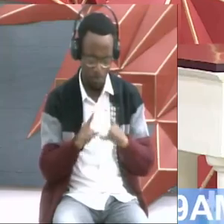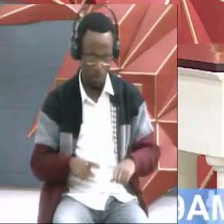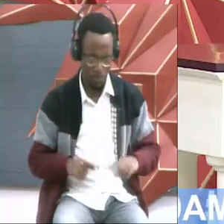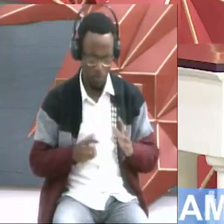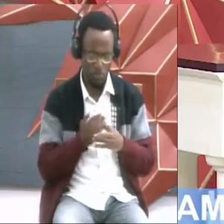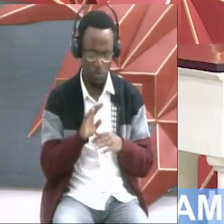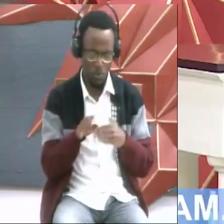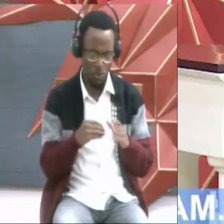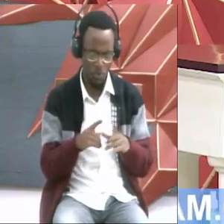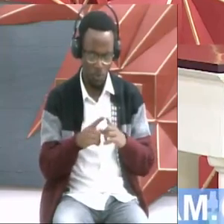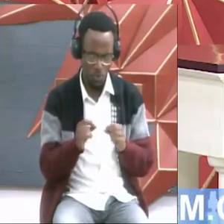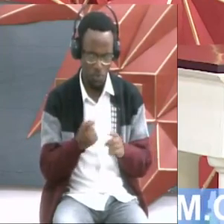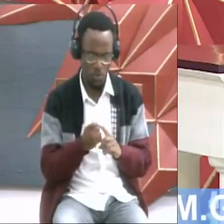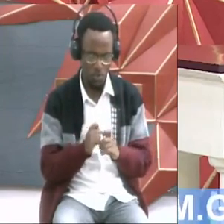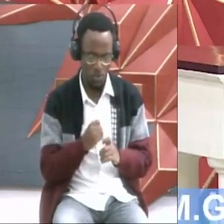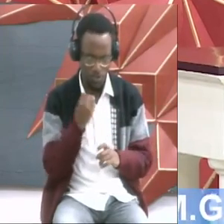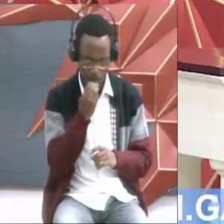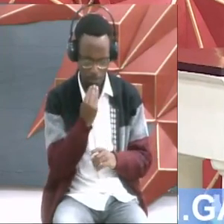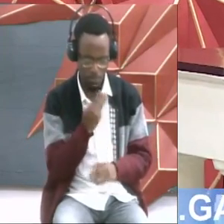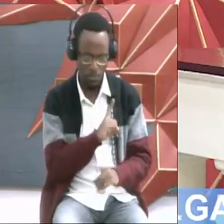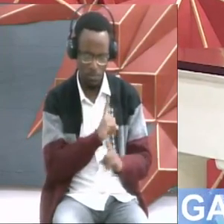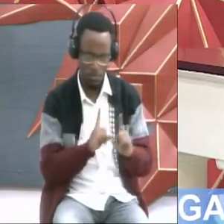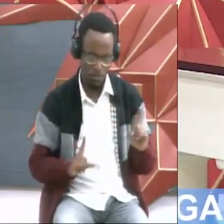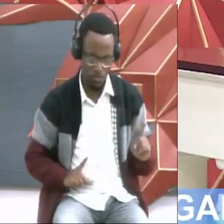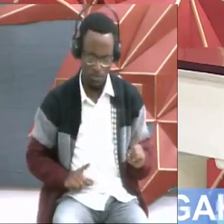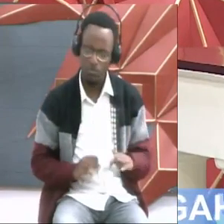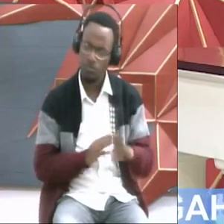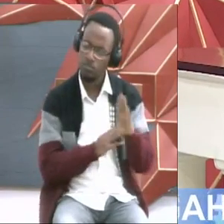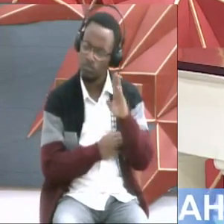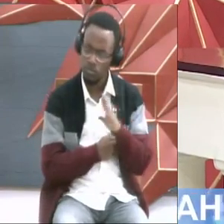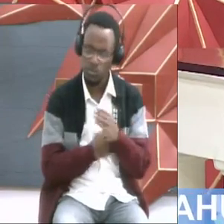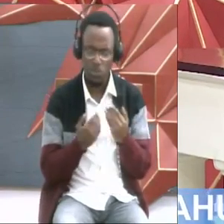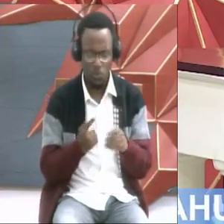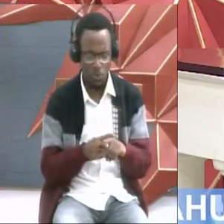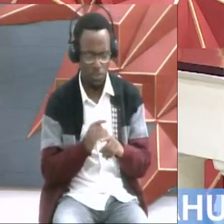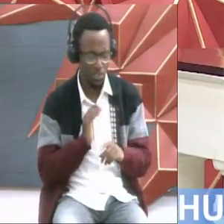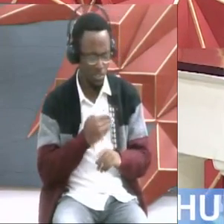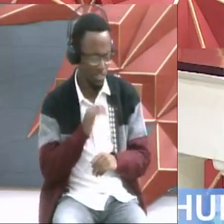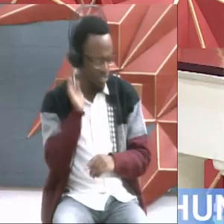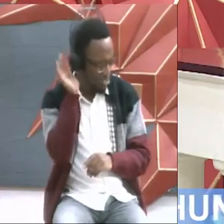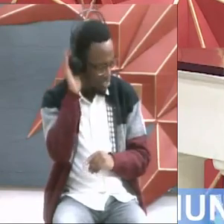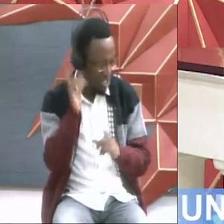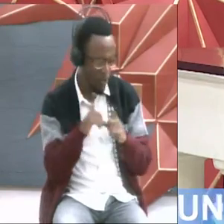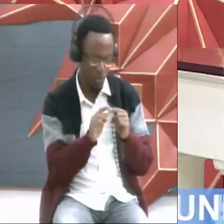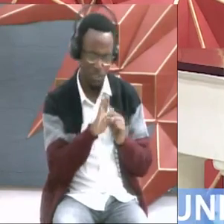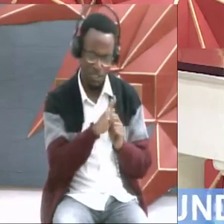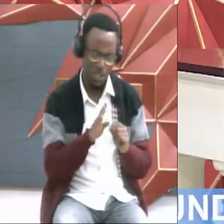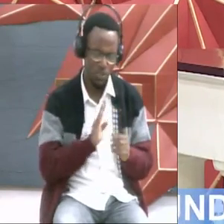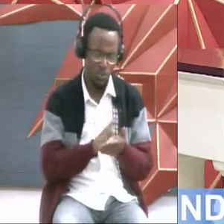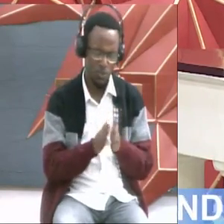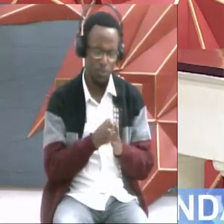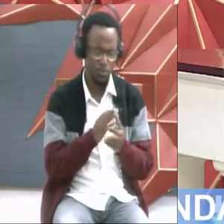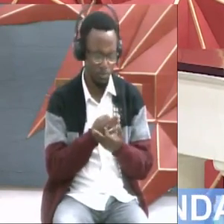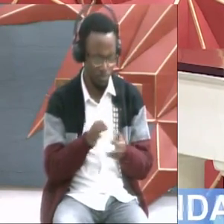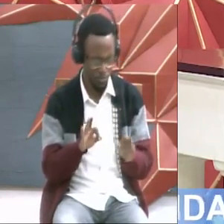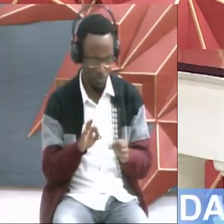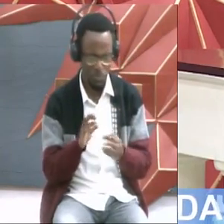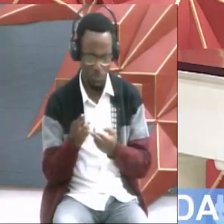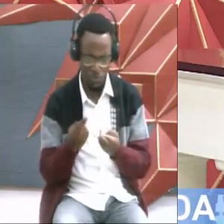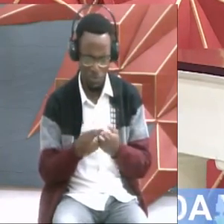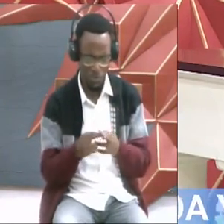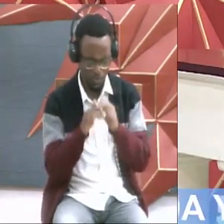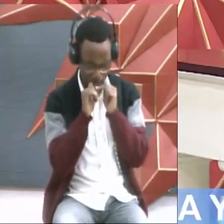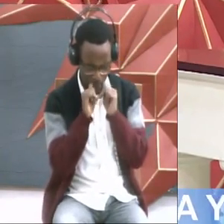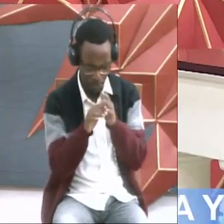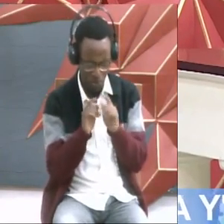n'ijambo ryose rivuye mu kanwa kawe. Iyo twumvirije ijambo ryawe turabohoka tugahabwa